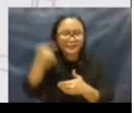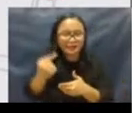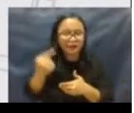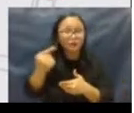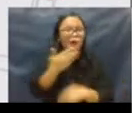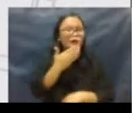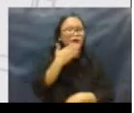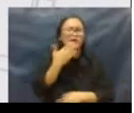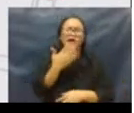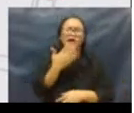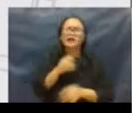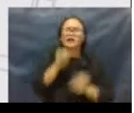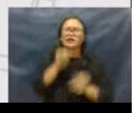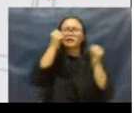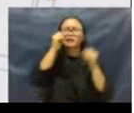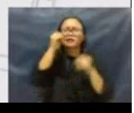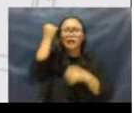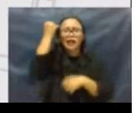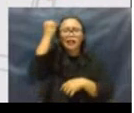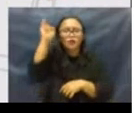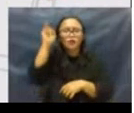psikologi sangat detail membahas tentang ini.